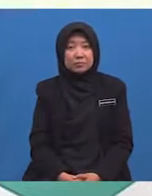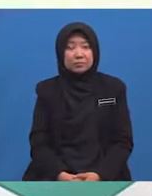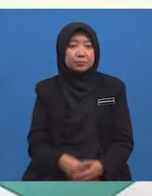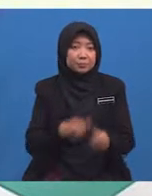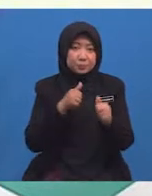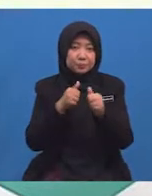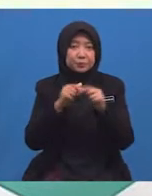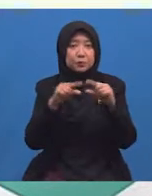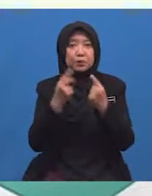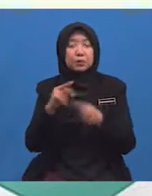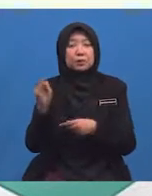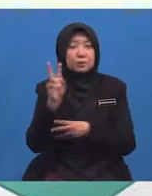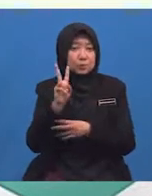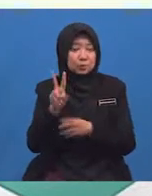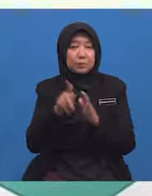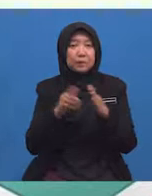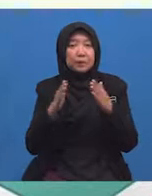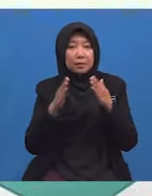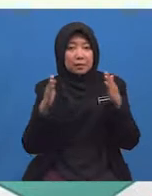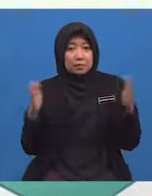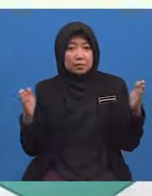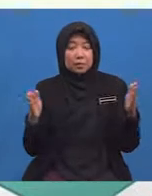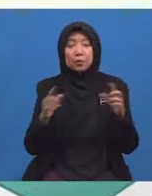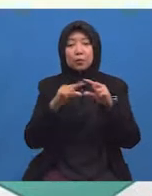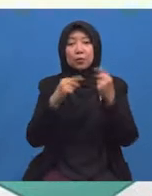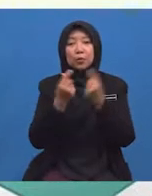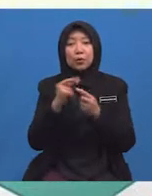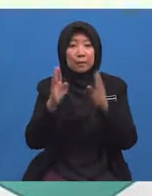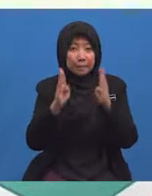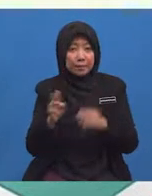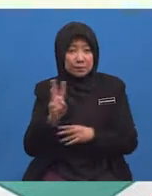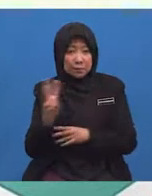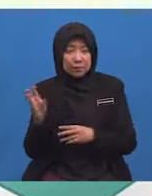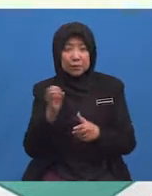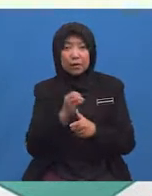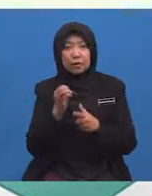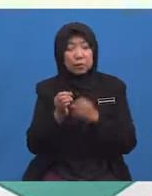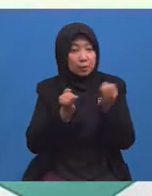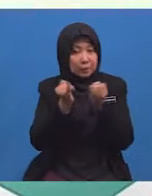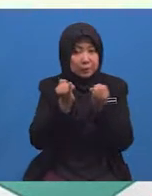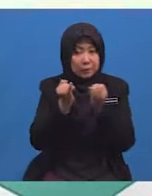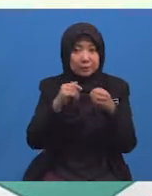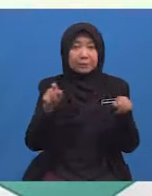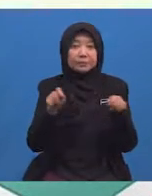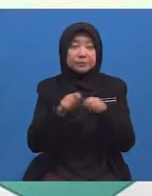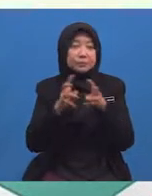Diikuti golongan kedua iaitu pembesar atau golongan bangsawan atau pentadbir, antara